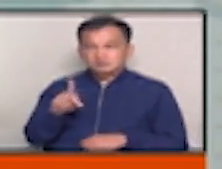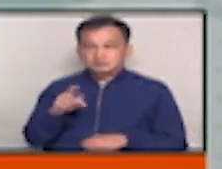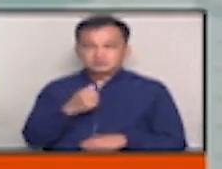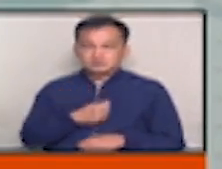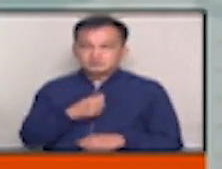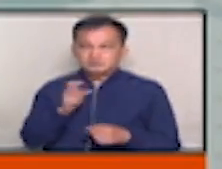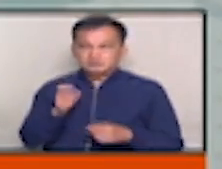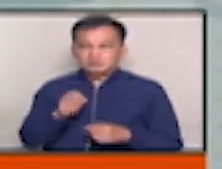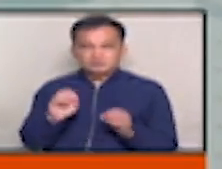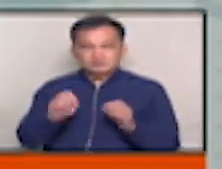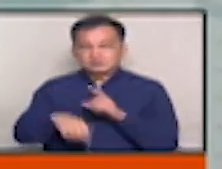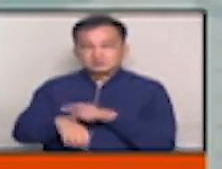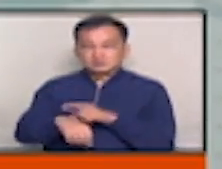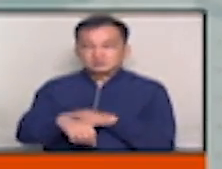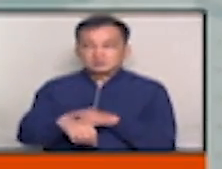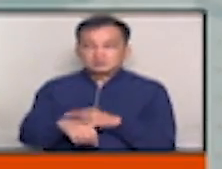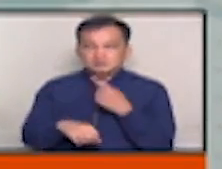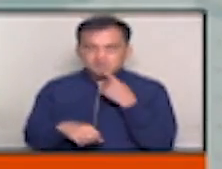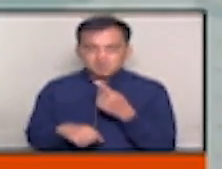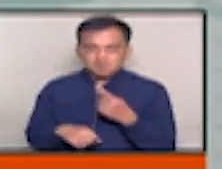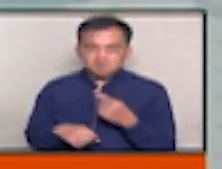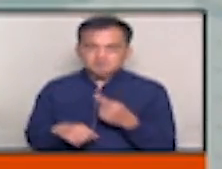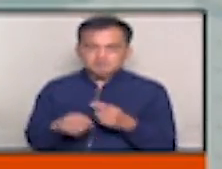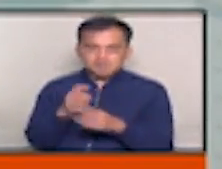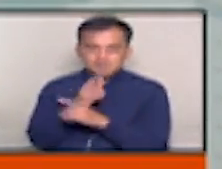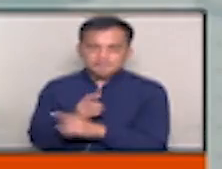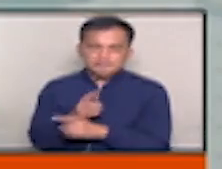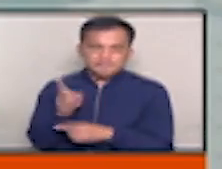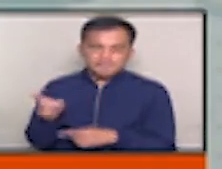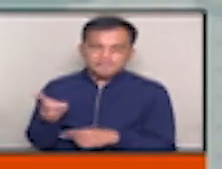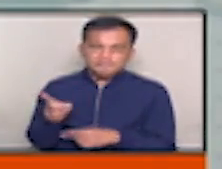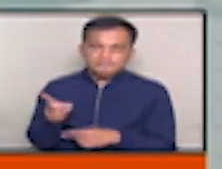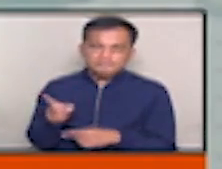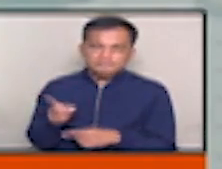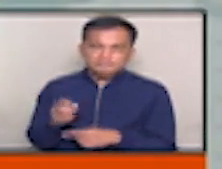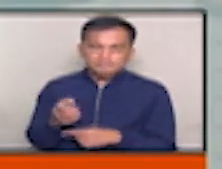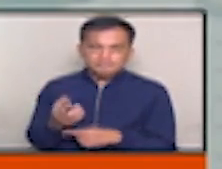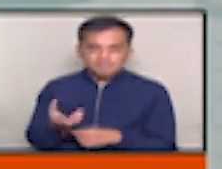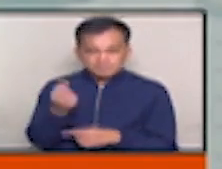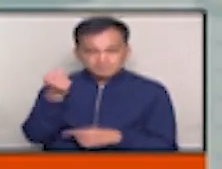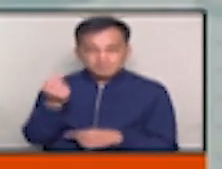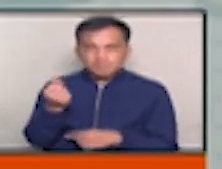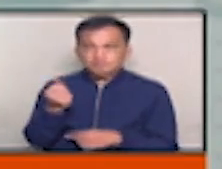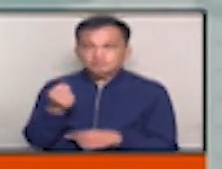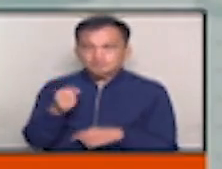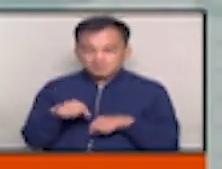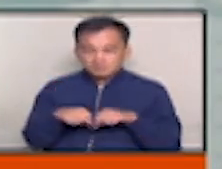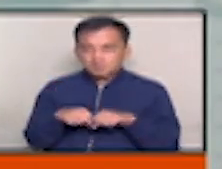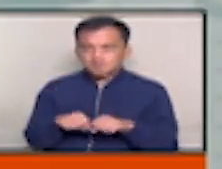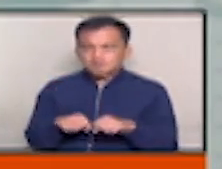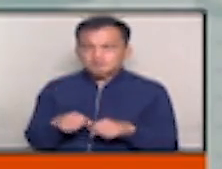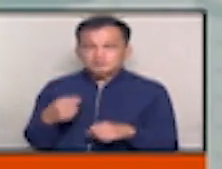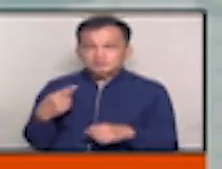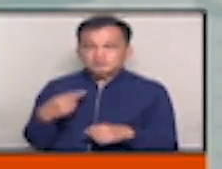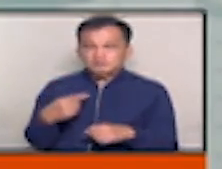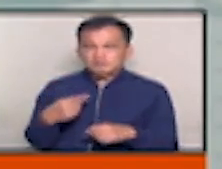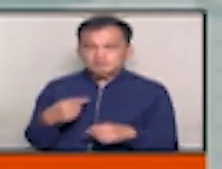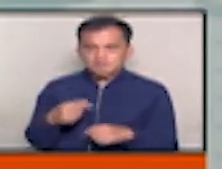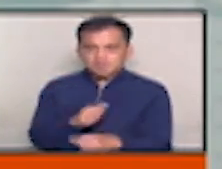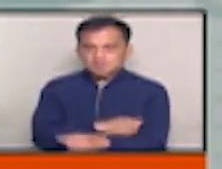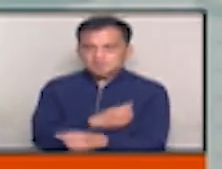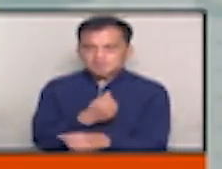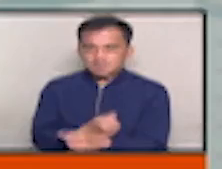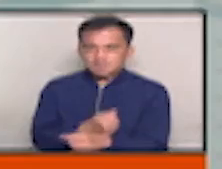mapabilis, walang oras. Pero ma'am, ang sinasabi kasi ng depensa, nitong may-ari ng kariton ay meron siyang